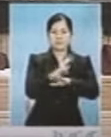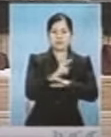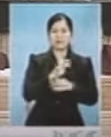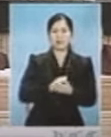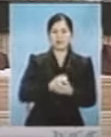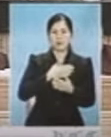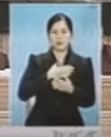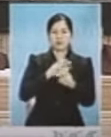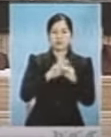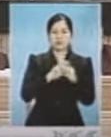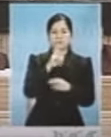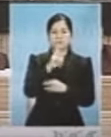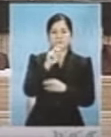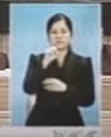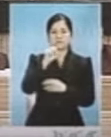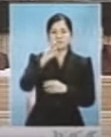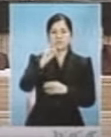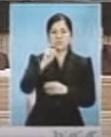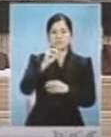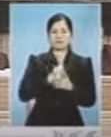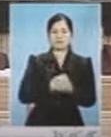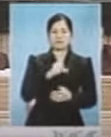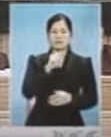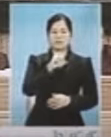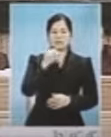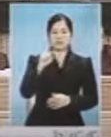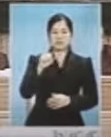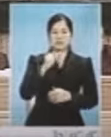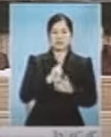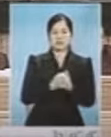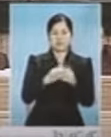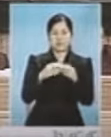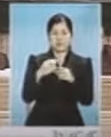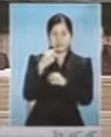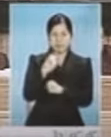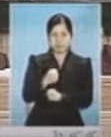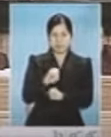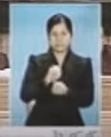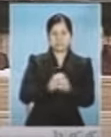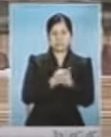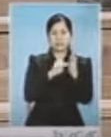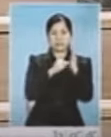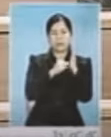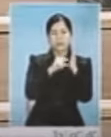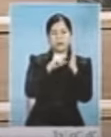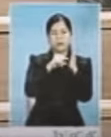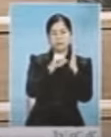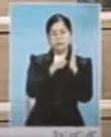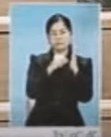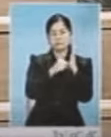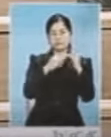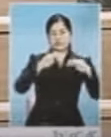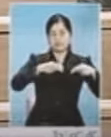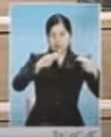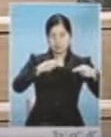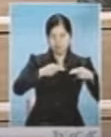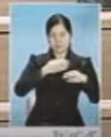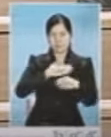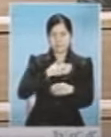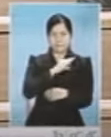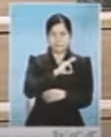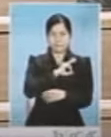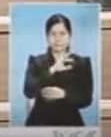ดิฉันนางสาวรังสิมาแล้วรัศมีสมาชิกสภาผู้แทนราษฎรพรรคประชาธิปัตย์จังหวัดสมุทรสงครามในฐานะสมาชิกรัฐสภ